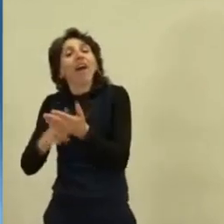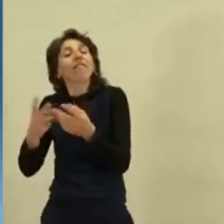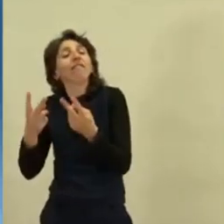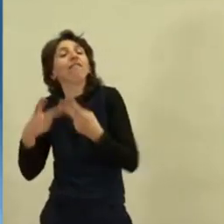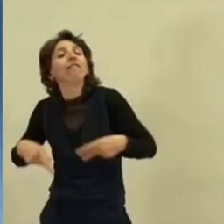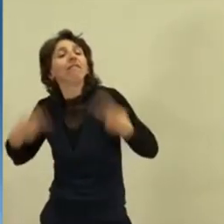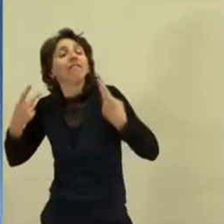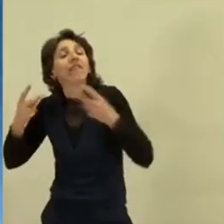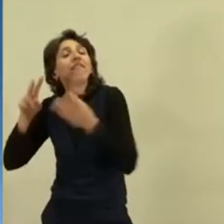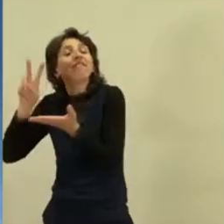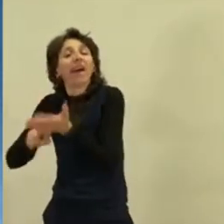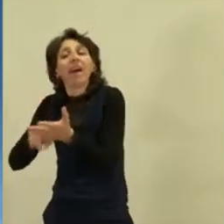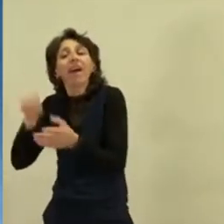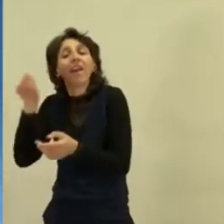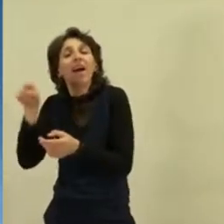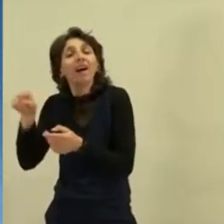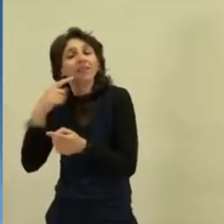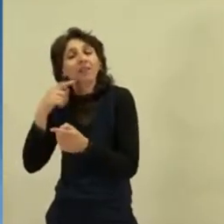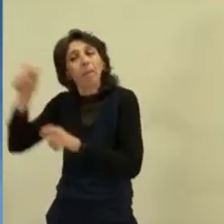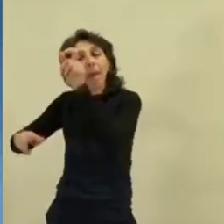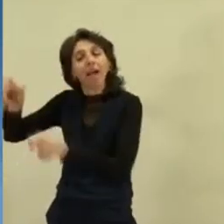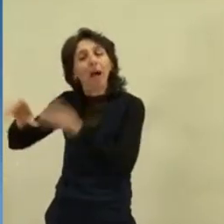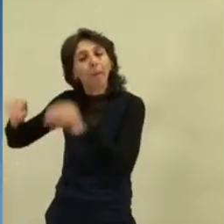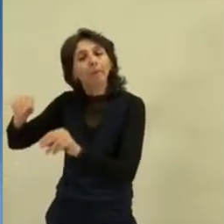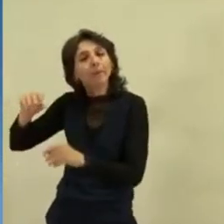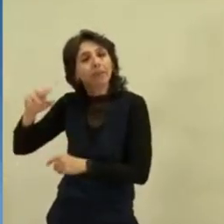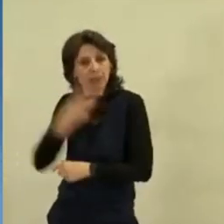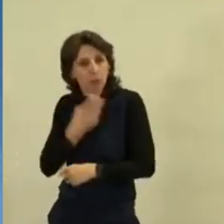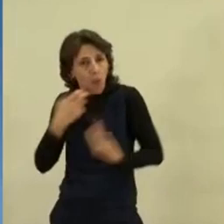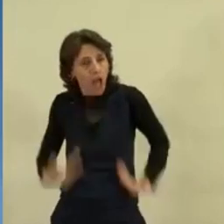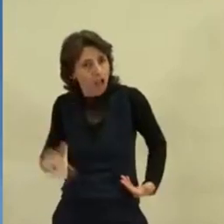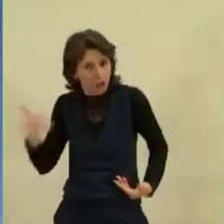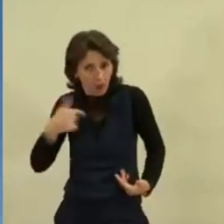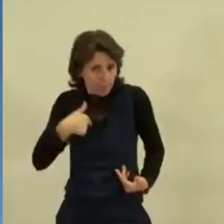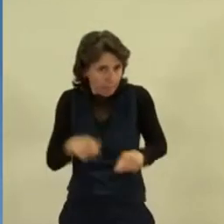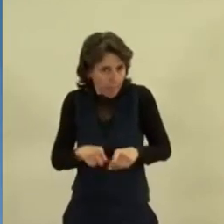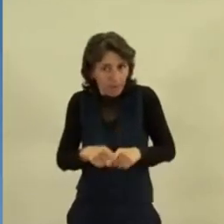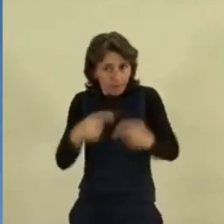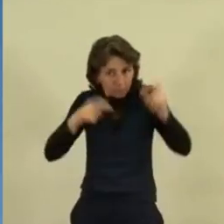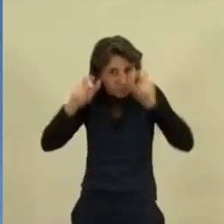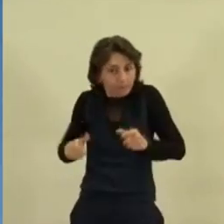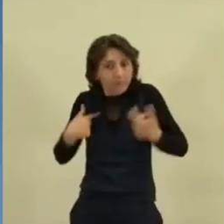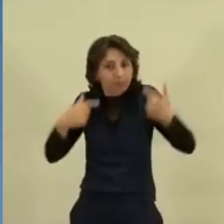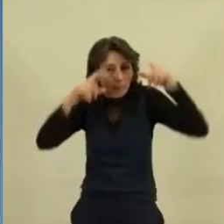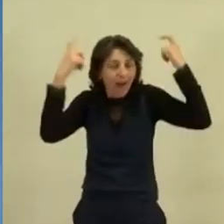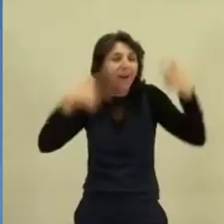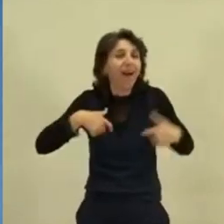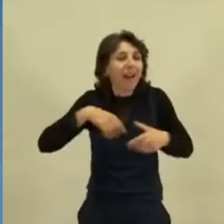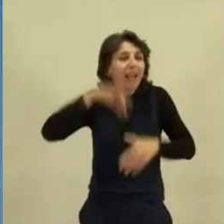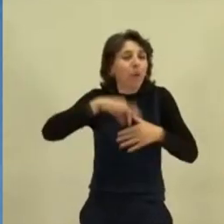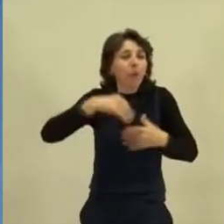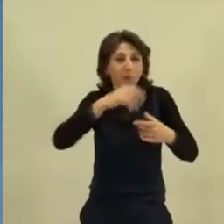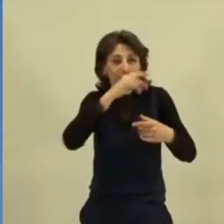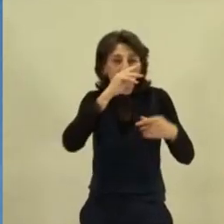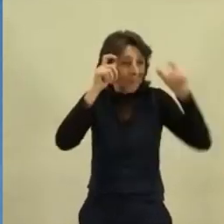citoyen, si on se remet bien à sa place, et nous y sommes tous ici, et à la limite si on dépose nos lunettes d'élus, on pourrait au moins